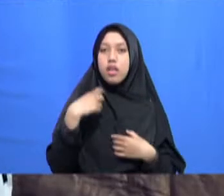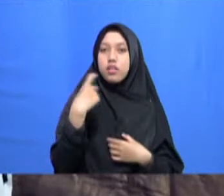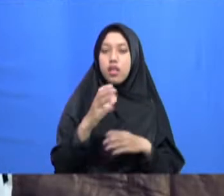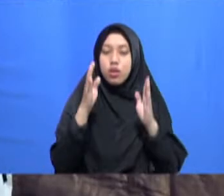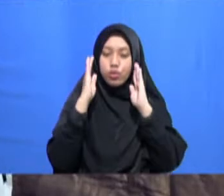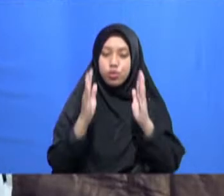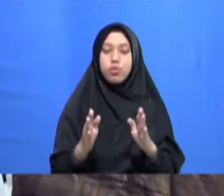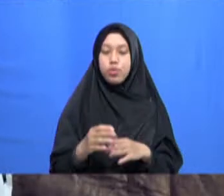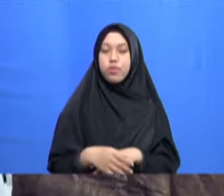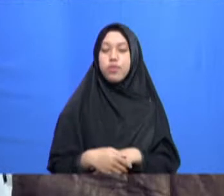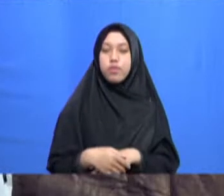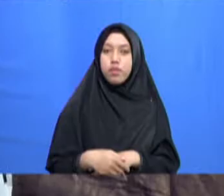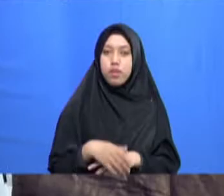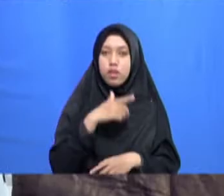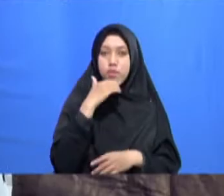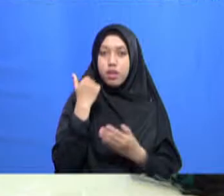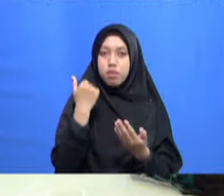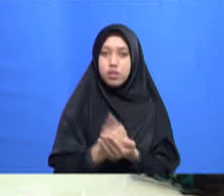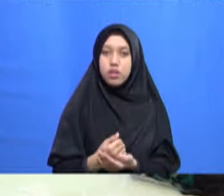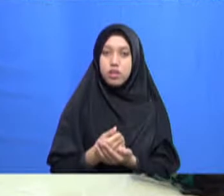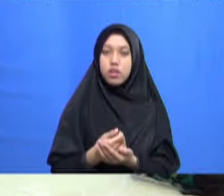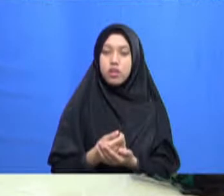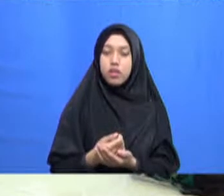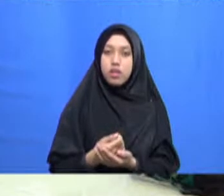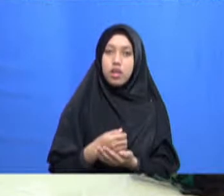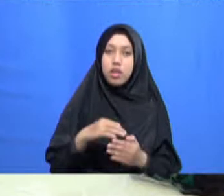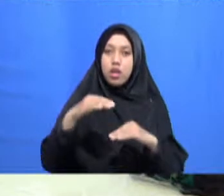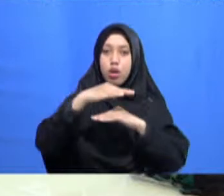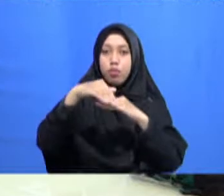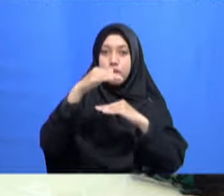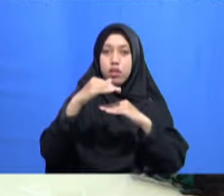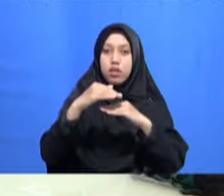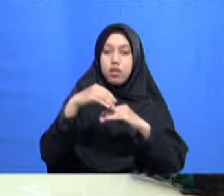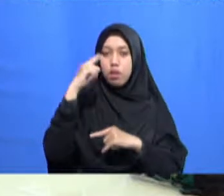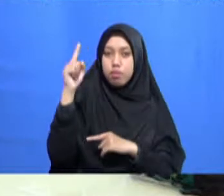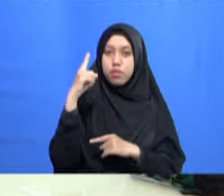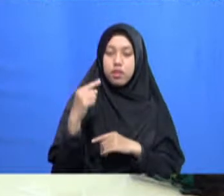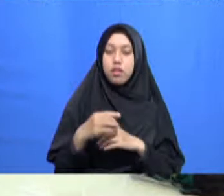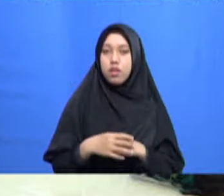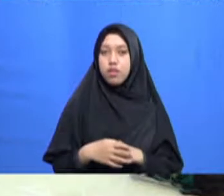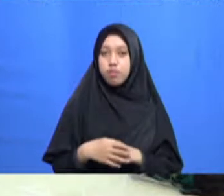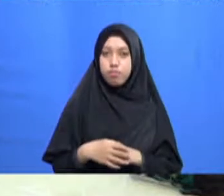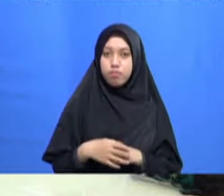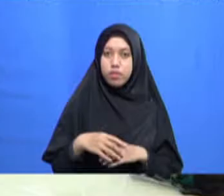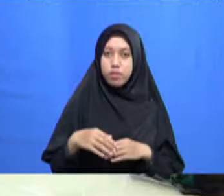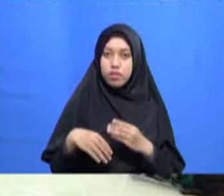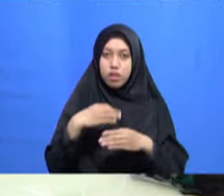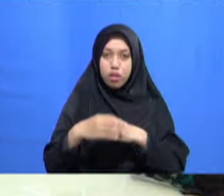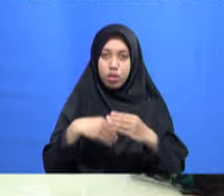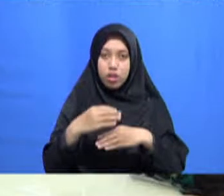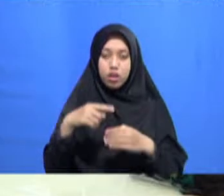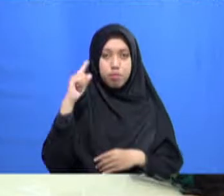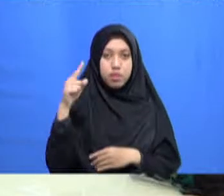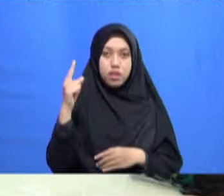menyerasikan. Yang paling penting bagi kami adalah optimalisasi birokrasi pemerintahan. Nah, tata kelola pemerintahan kita daya gunakan